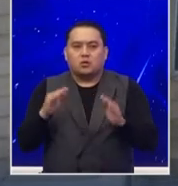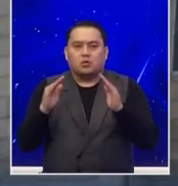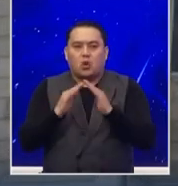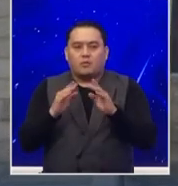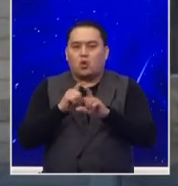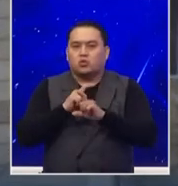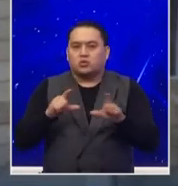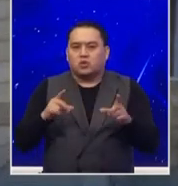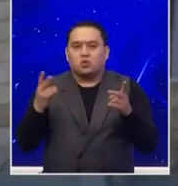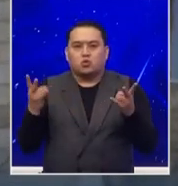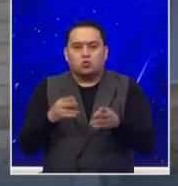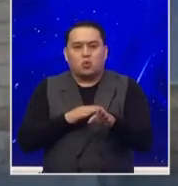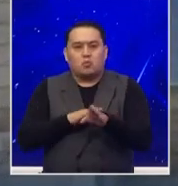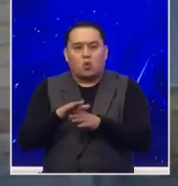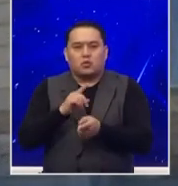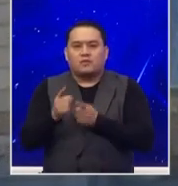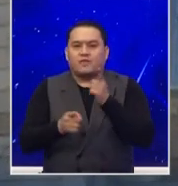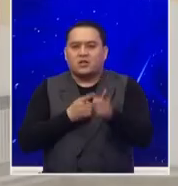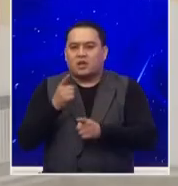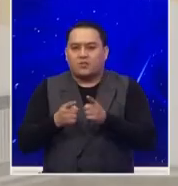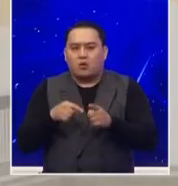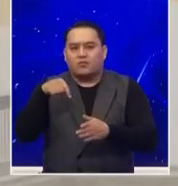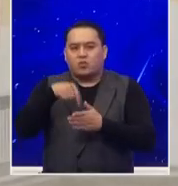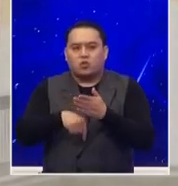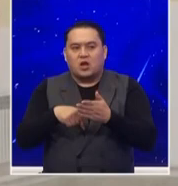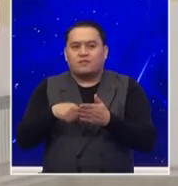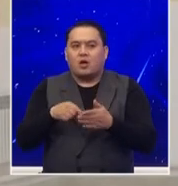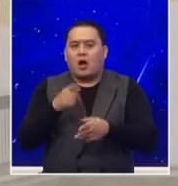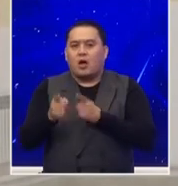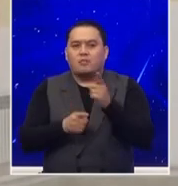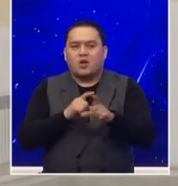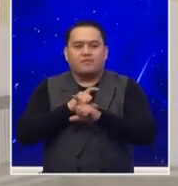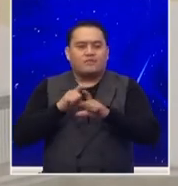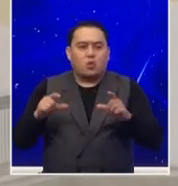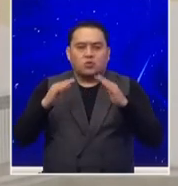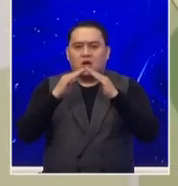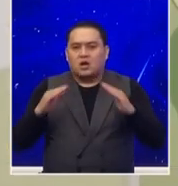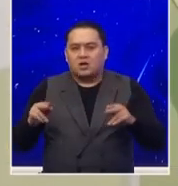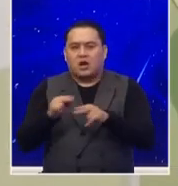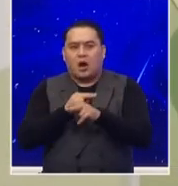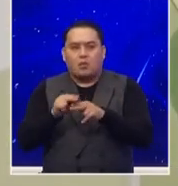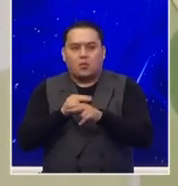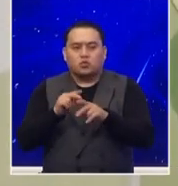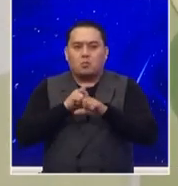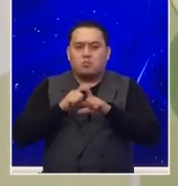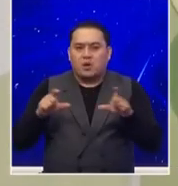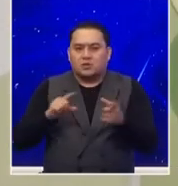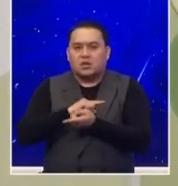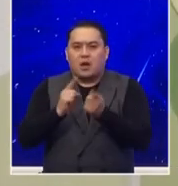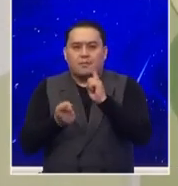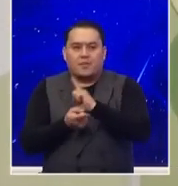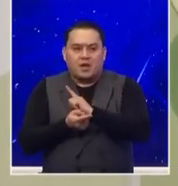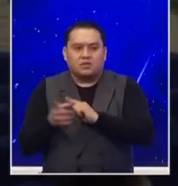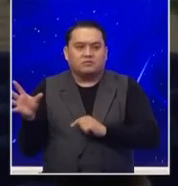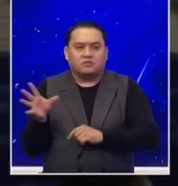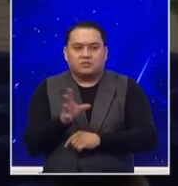досуговое учреждение нуждалось в полном перевоплощении и внутри, и снаружи. Обновили фасад и крышу, реконструировали помещения, заменили